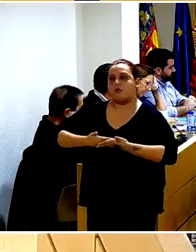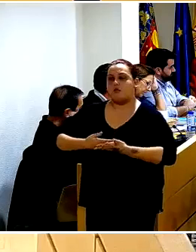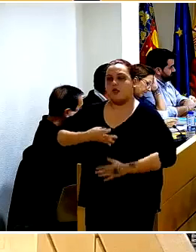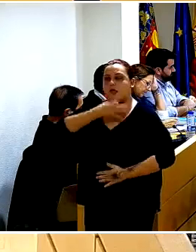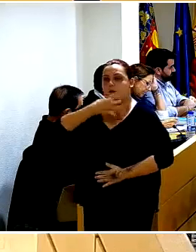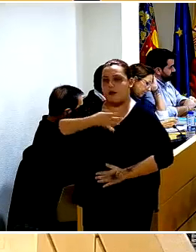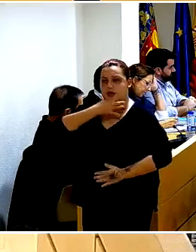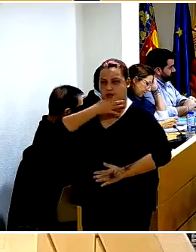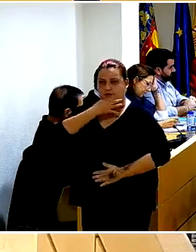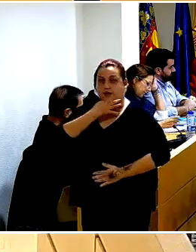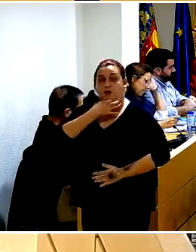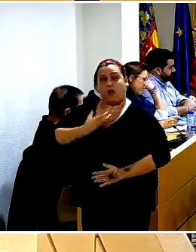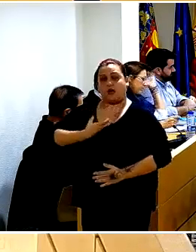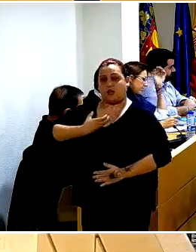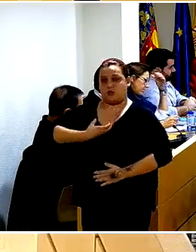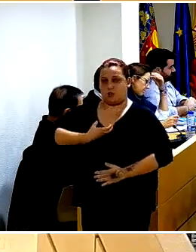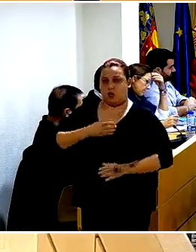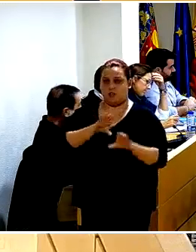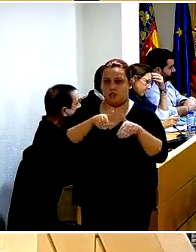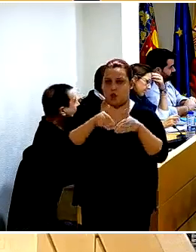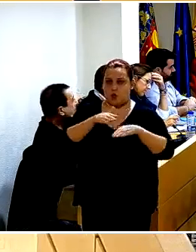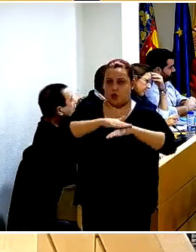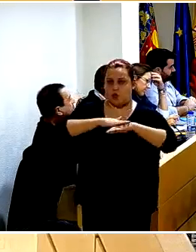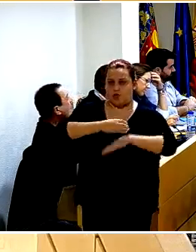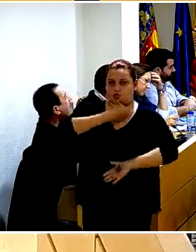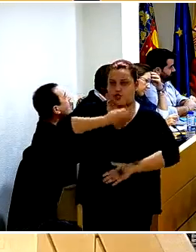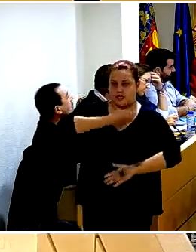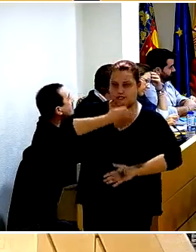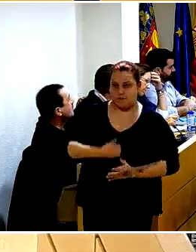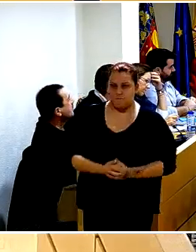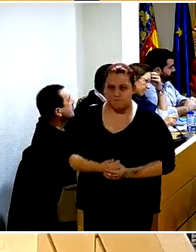l'ordre per a ser proposta de l'equip. Vale, pues tindria la paraula Maribel Albalat.